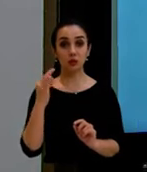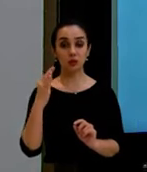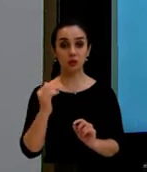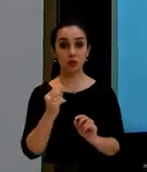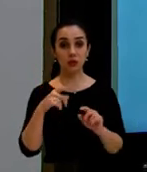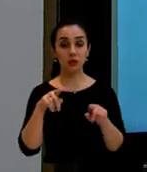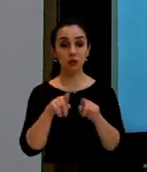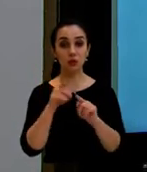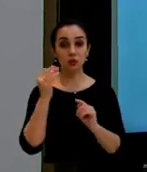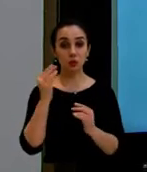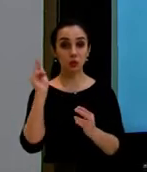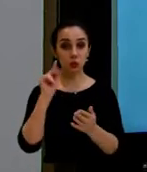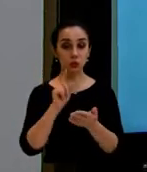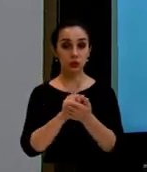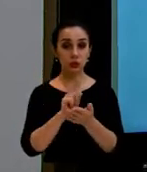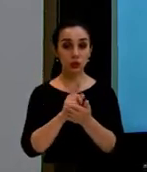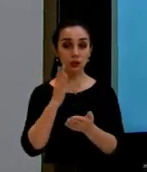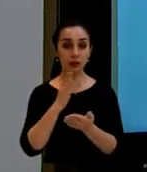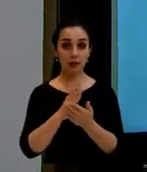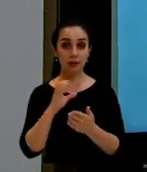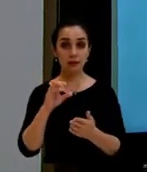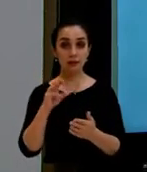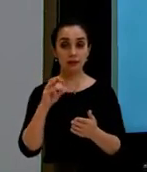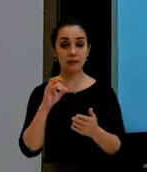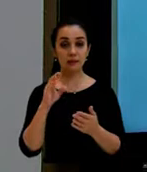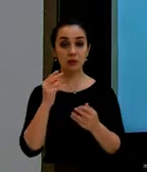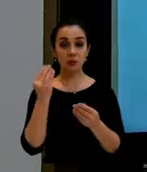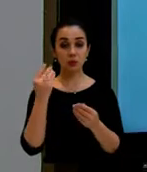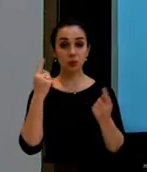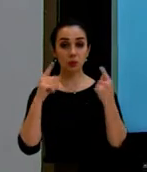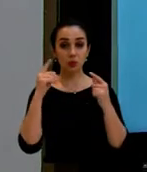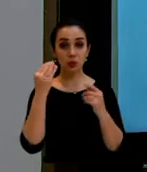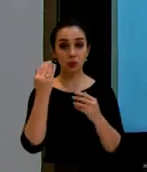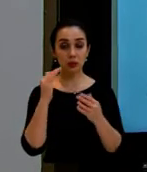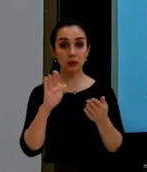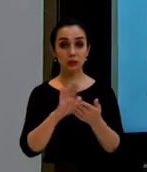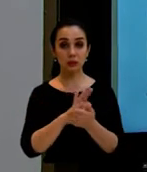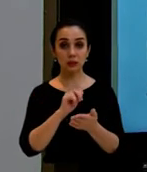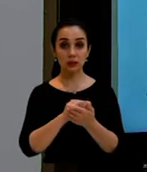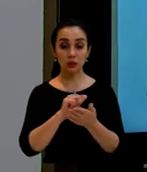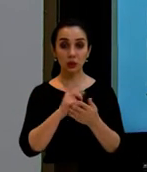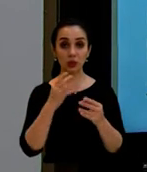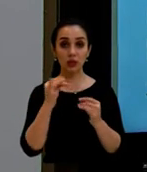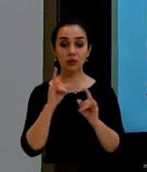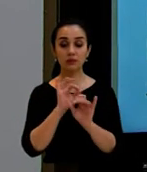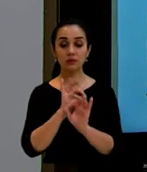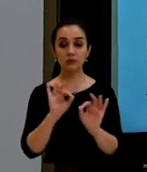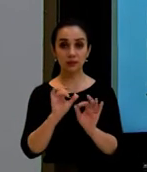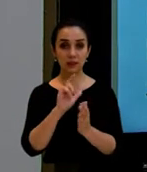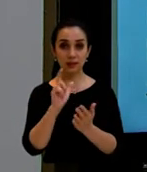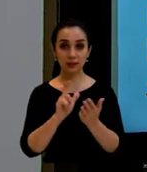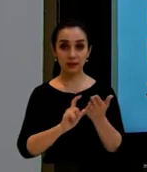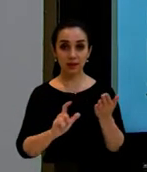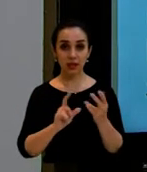У нас в учебнике, ребята, есть статья о творчестве Рубцова и его прекрасное